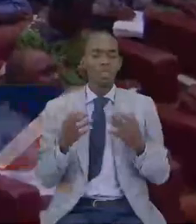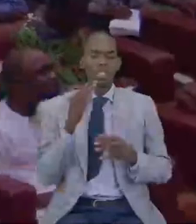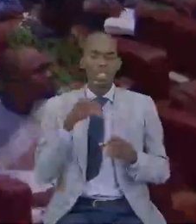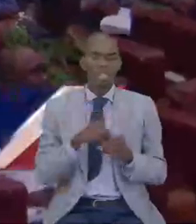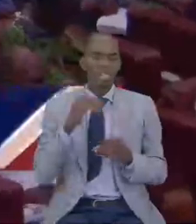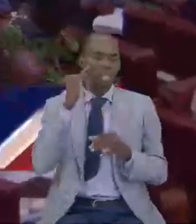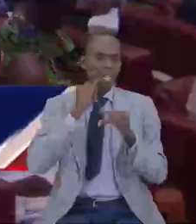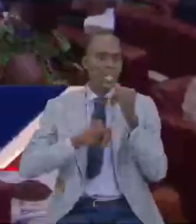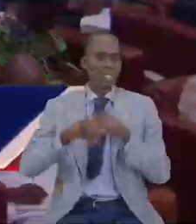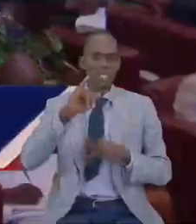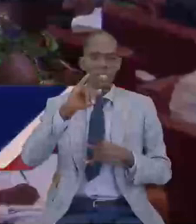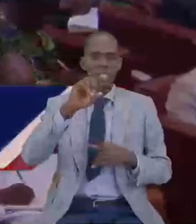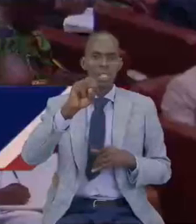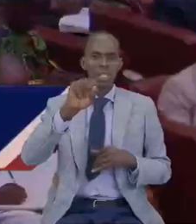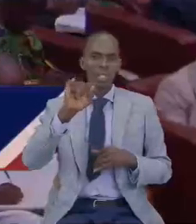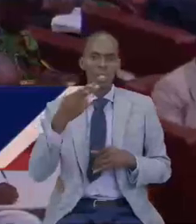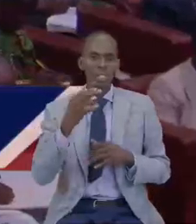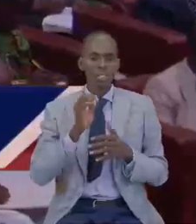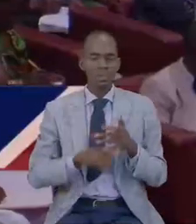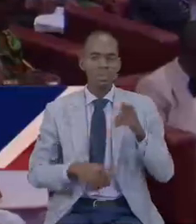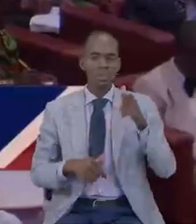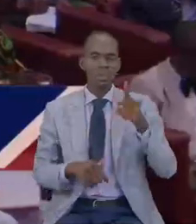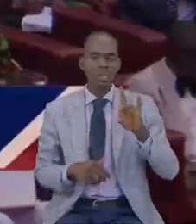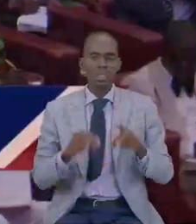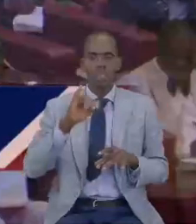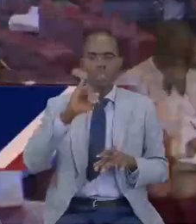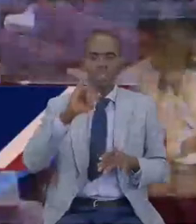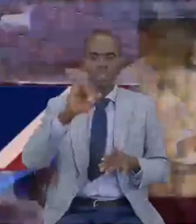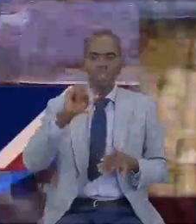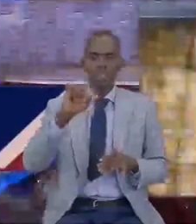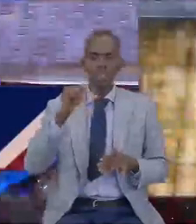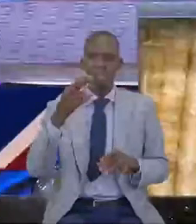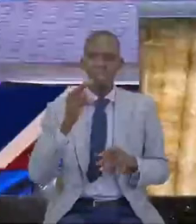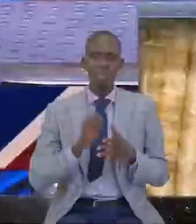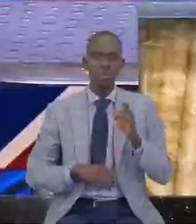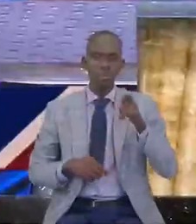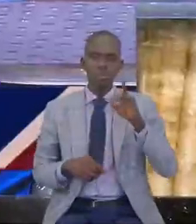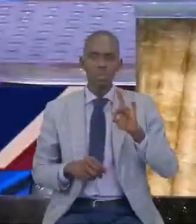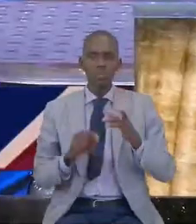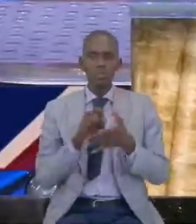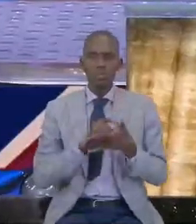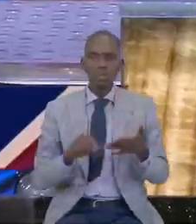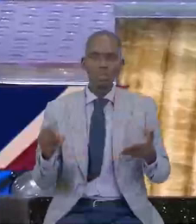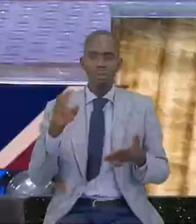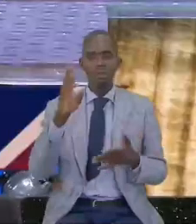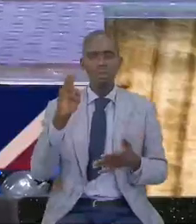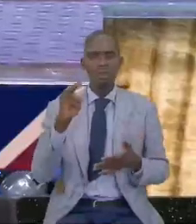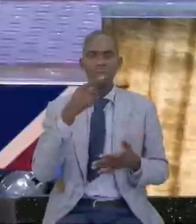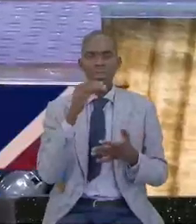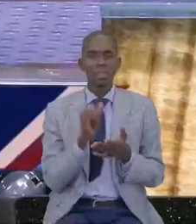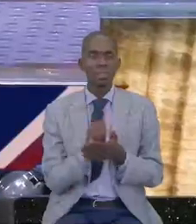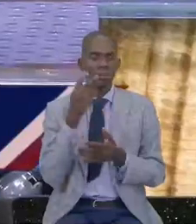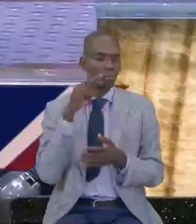chapitre 28, verset 16. Ésaïe 28, verset 16.